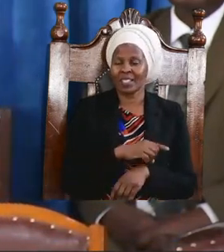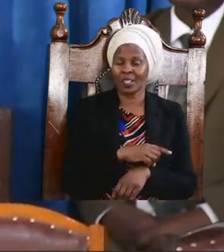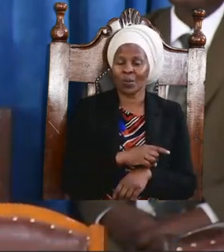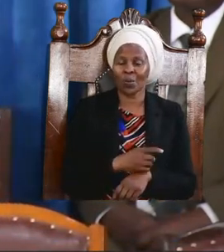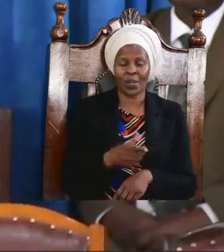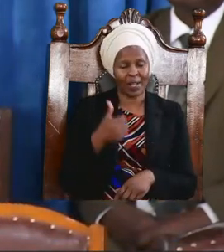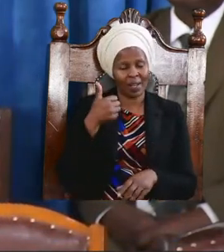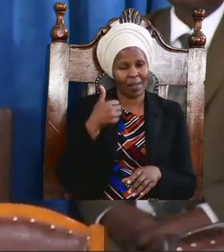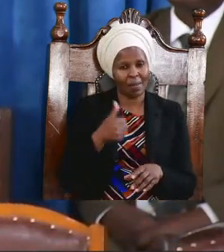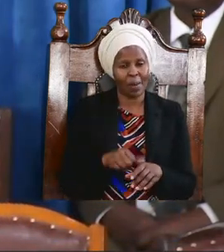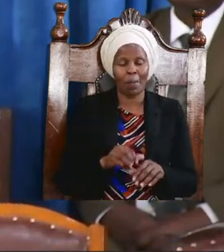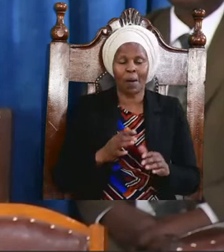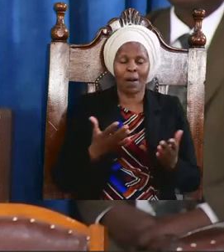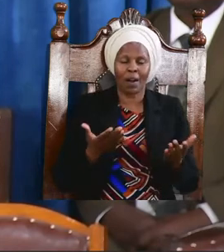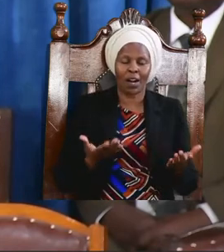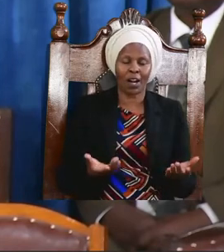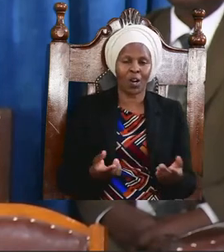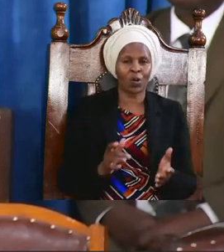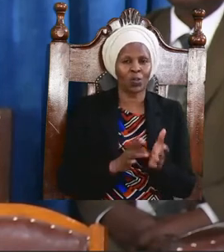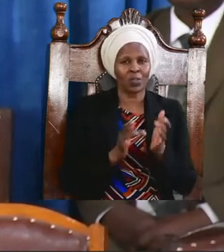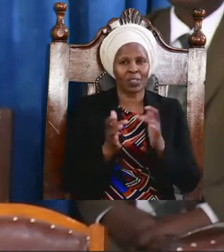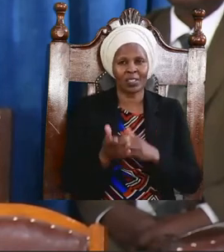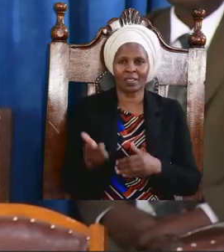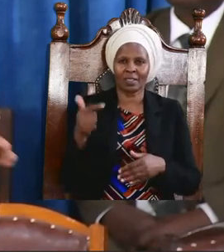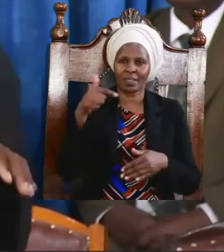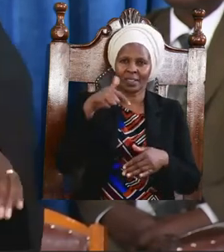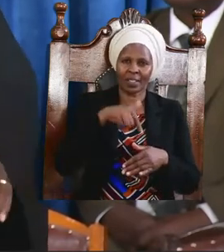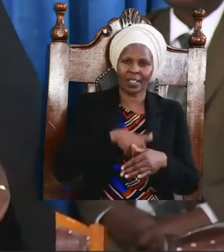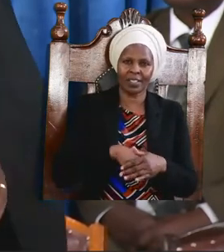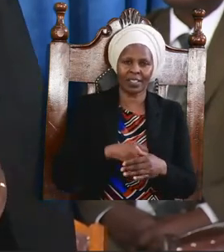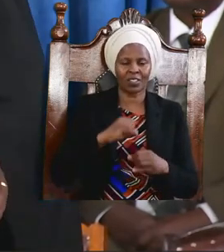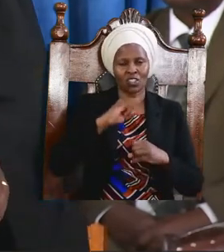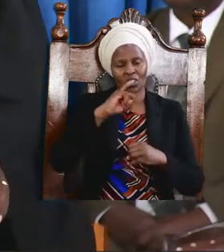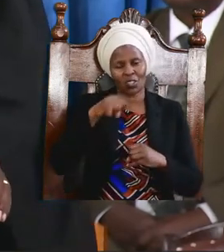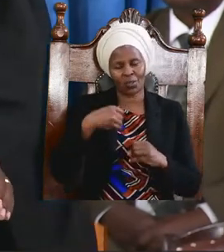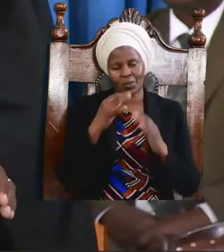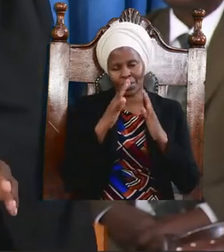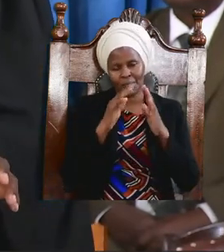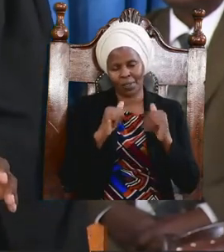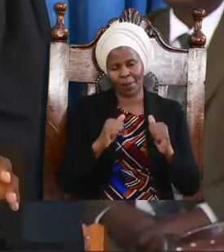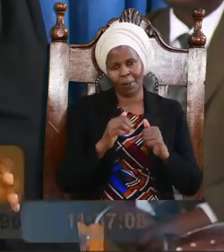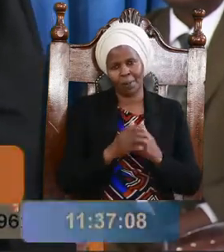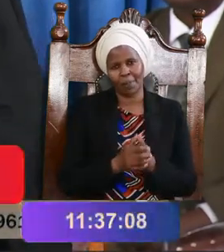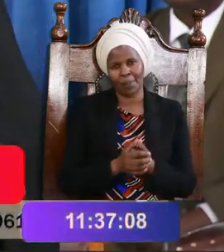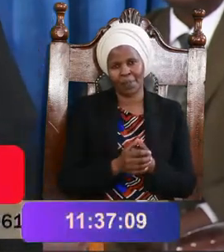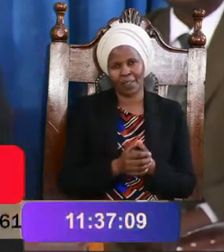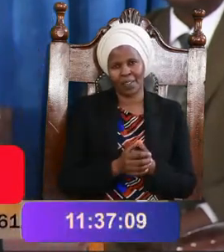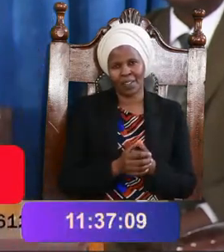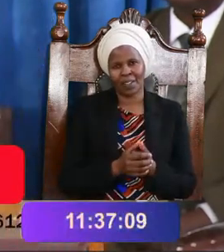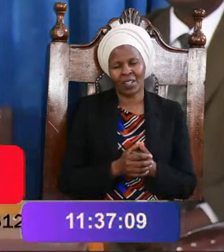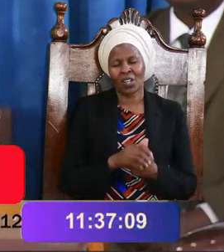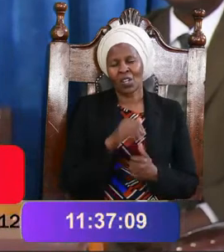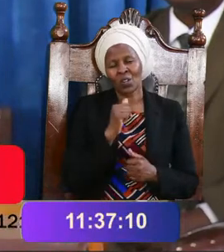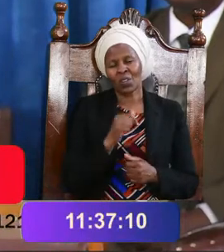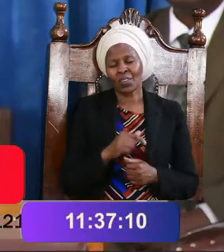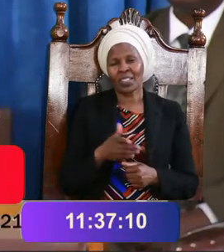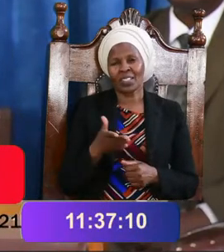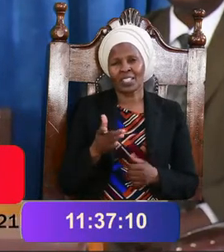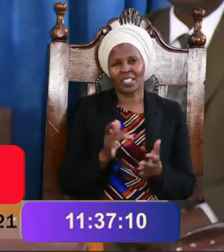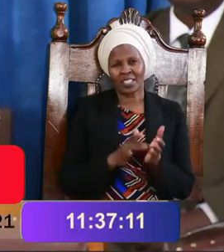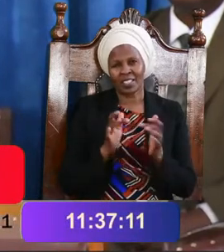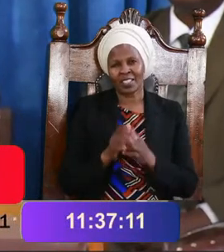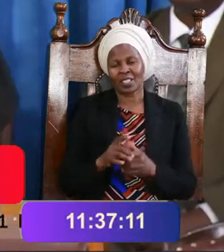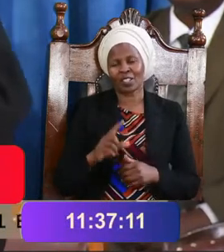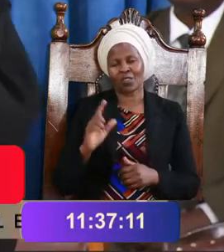aliingia katika mji wa Jerusalem. Na haikuwa mara yake ya kwanza